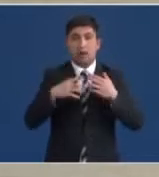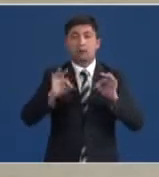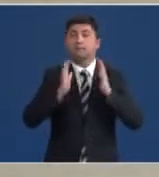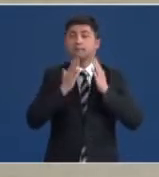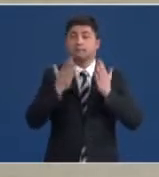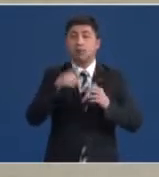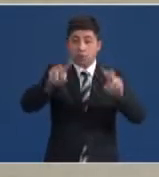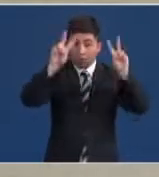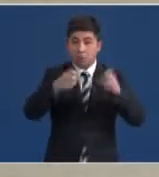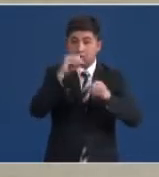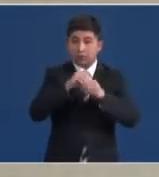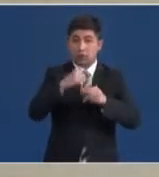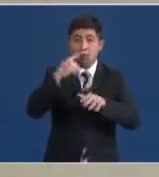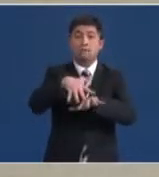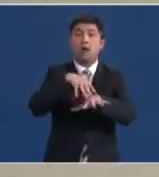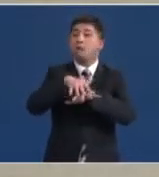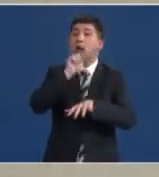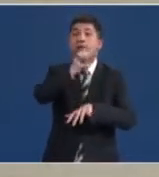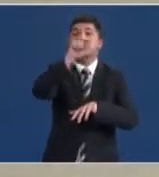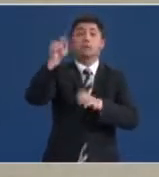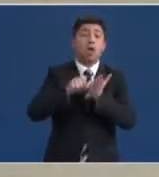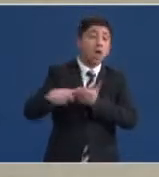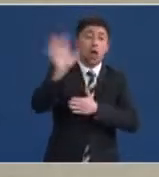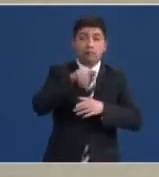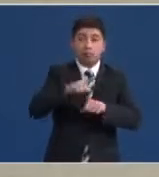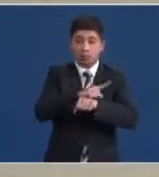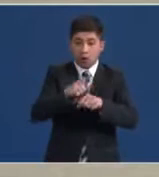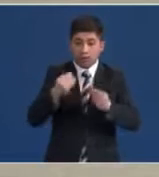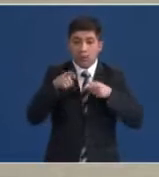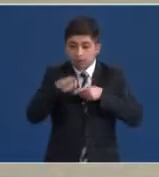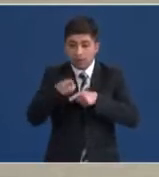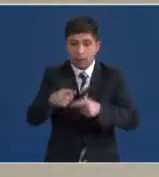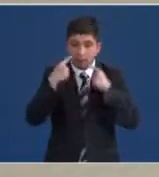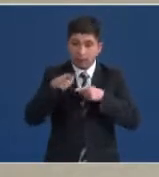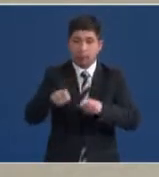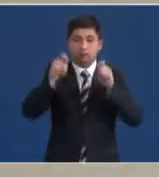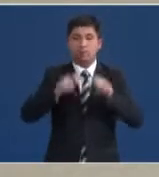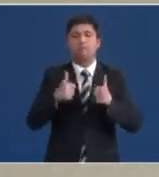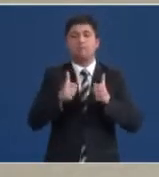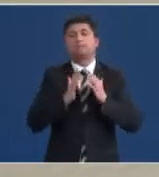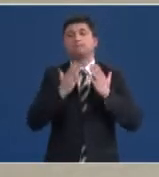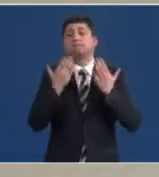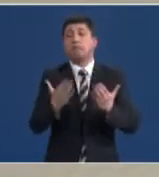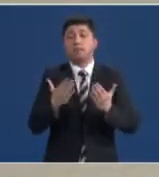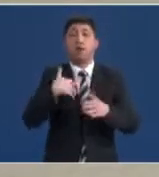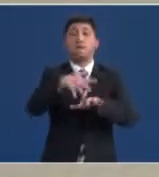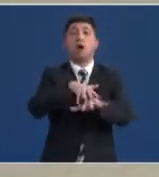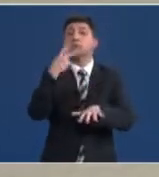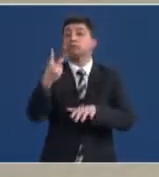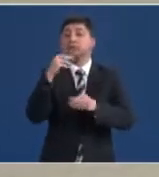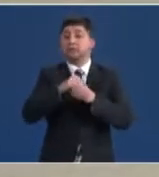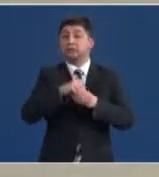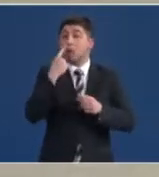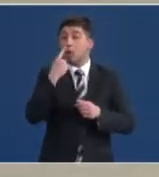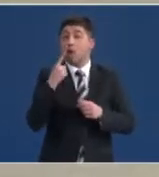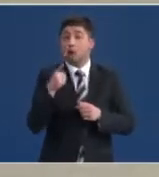ve bu konularda da Valilik lerimiz bu süreci çok daha yakından takip edecekler varliklarimiz